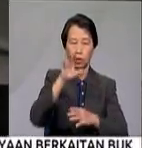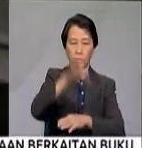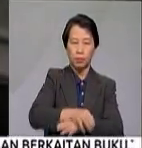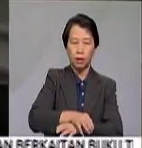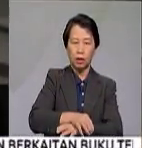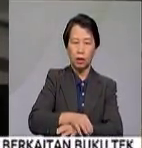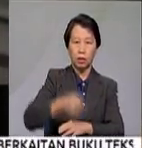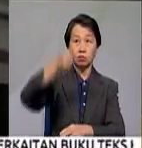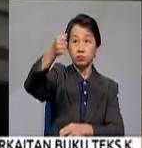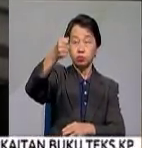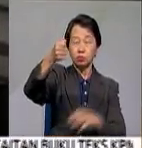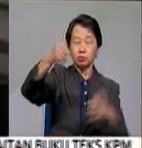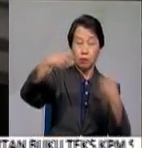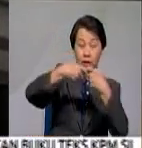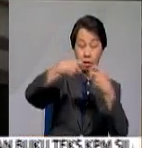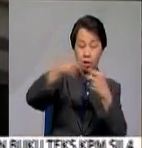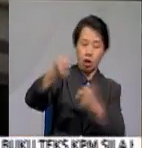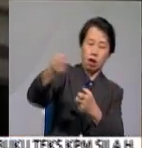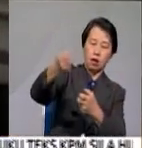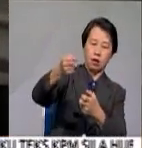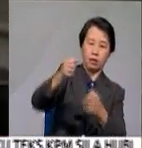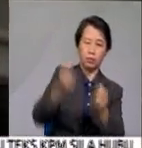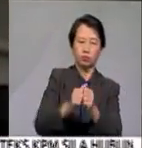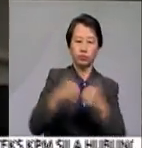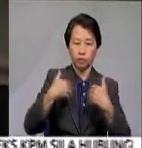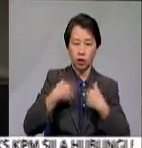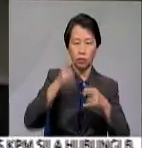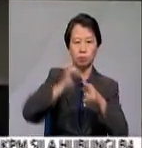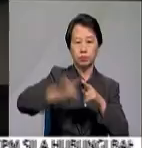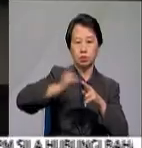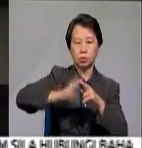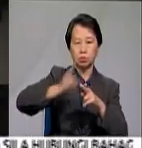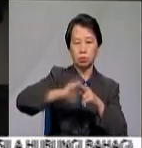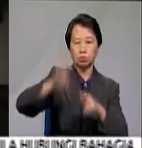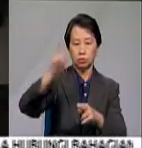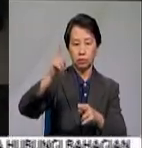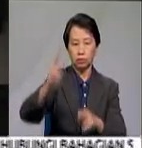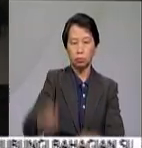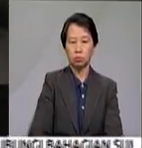alat rejatan elektrik untuk menahan lelaki ini yang bersenjatakan pisau.